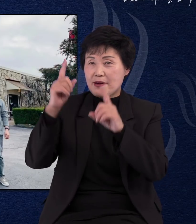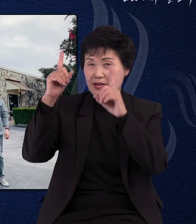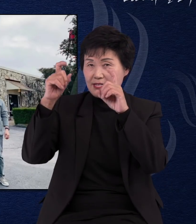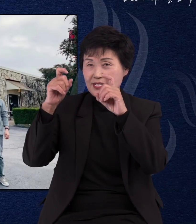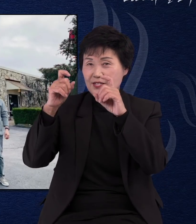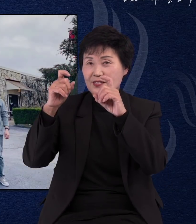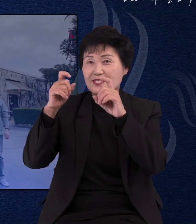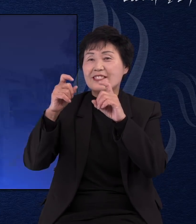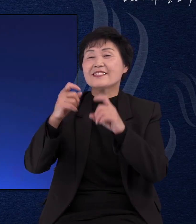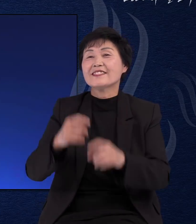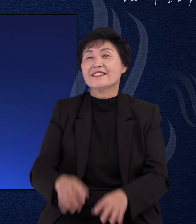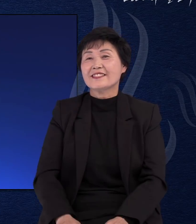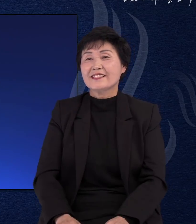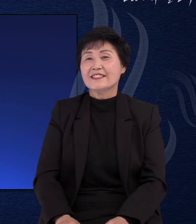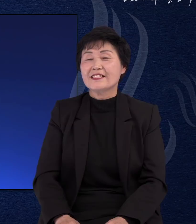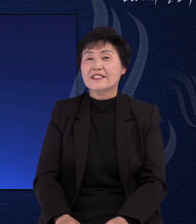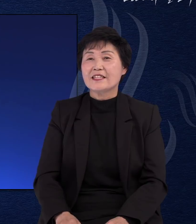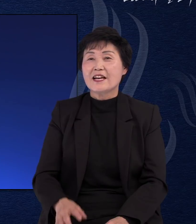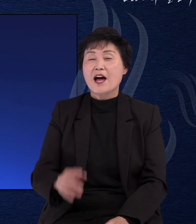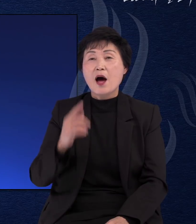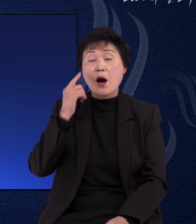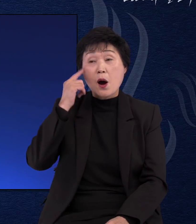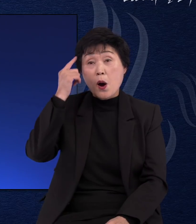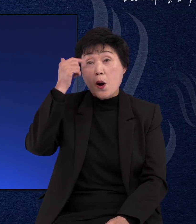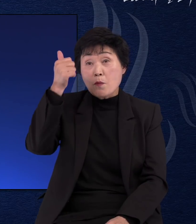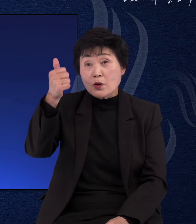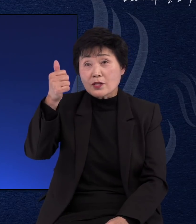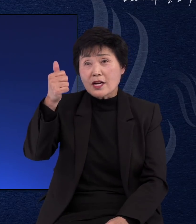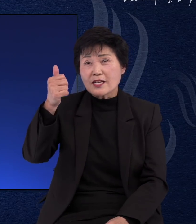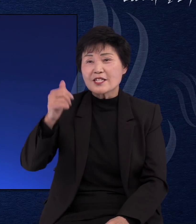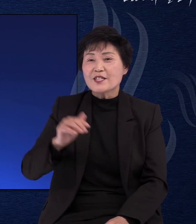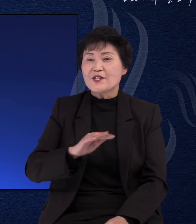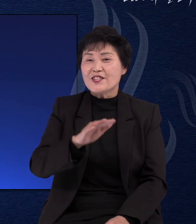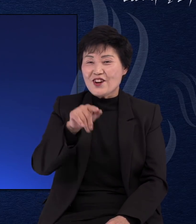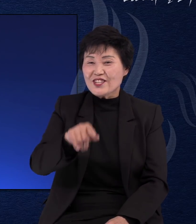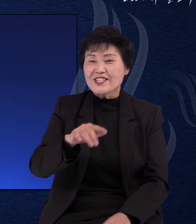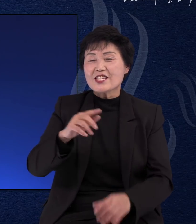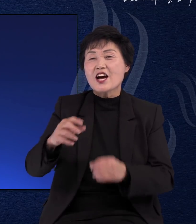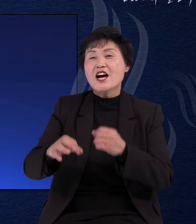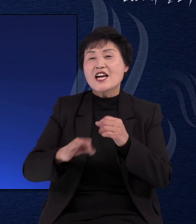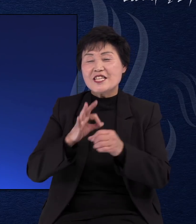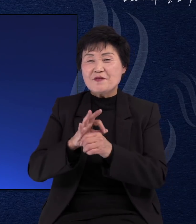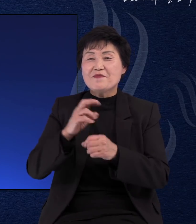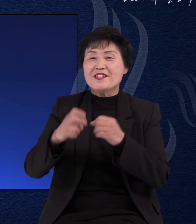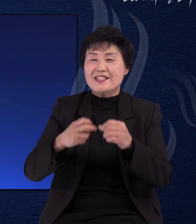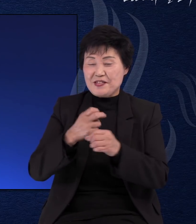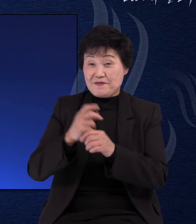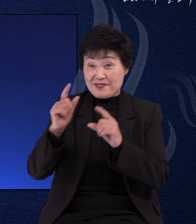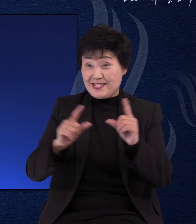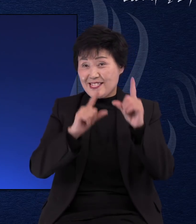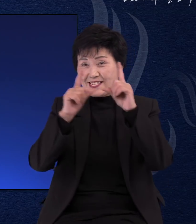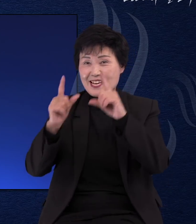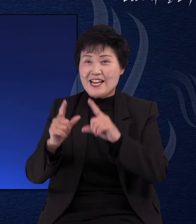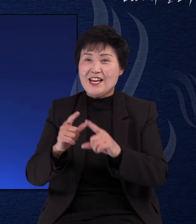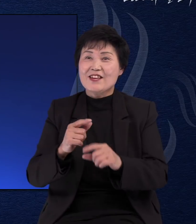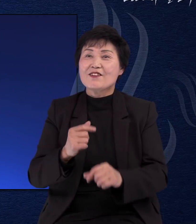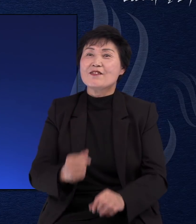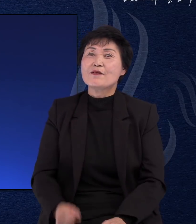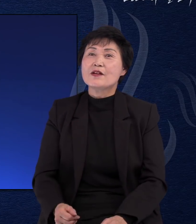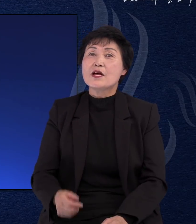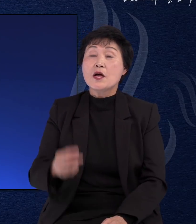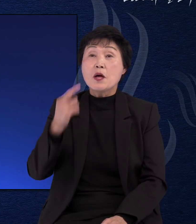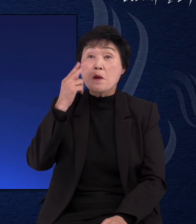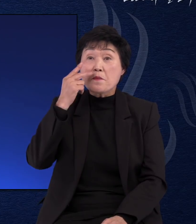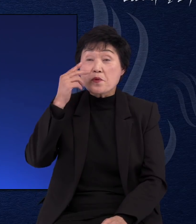황홀해서 목사님 우리 여기 10년 살아요 20년 살아요 하면서 얼마나 미국에서 여러분 건물과